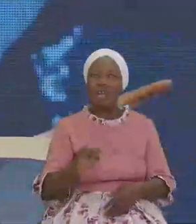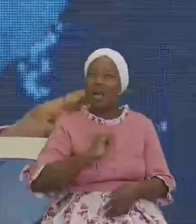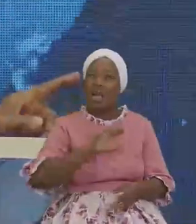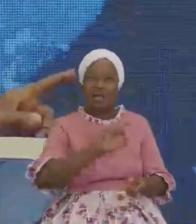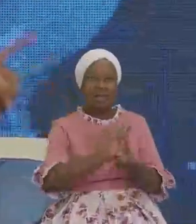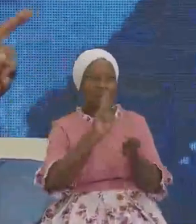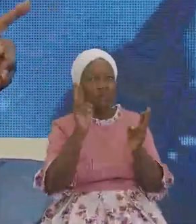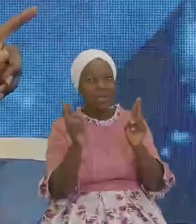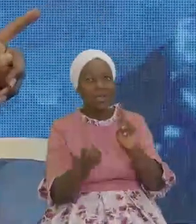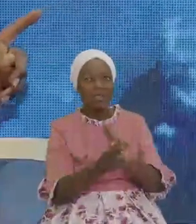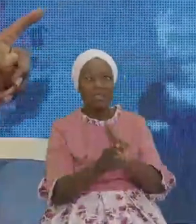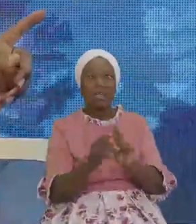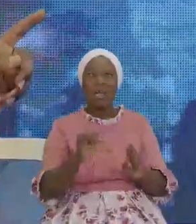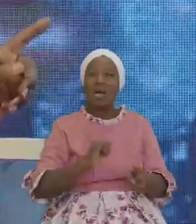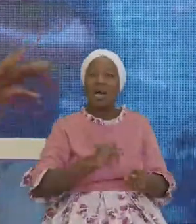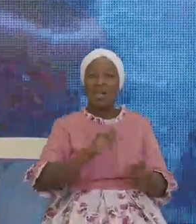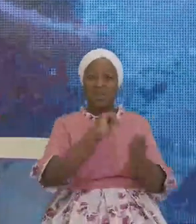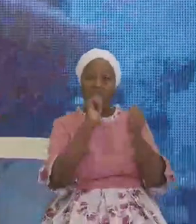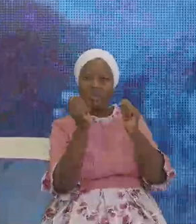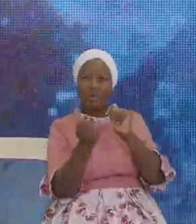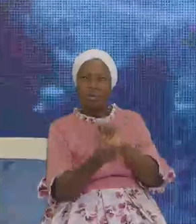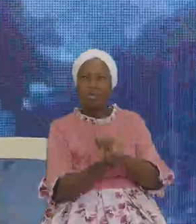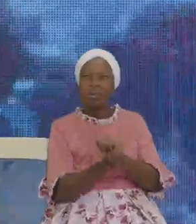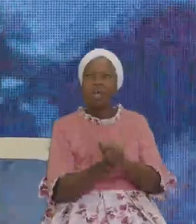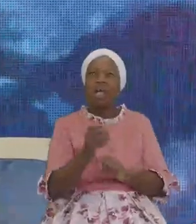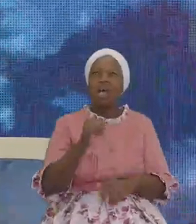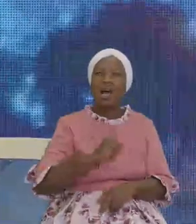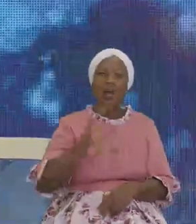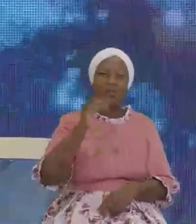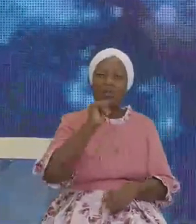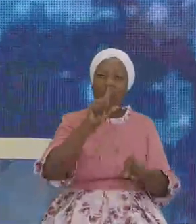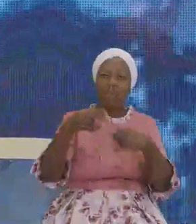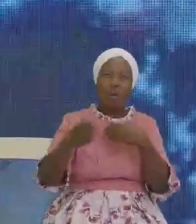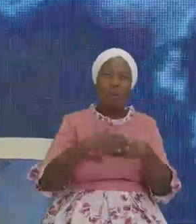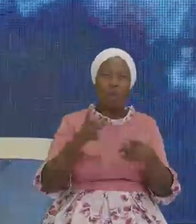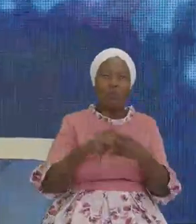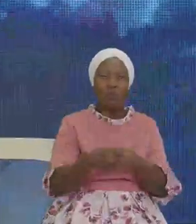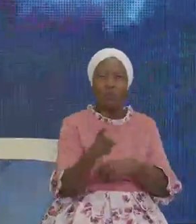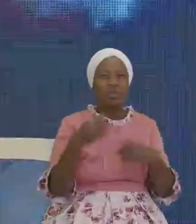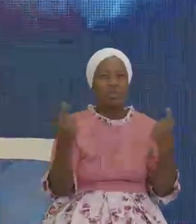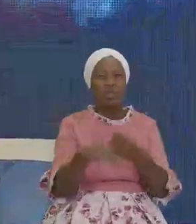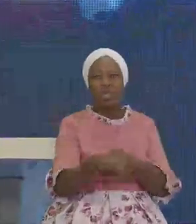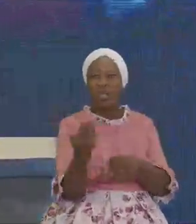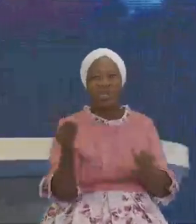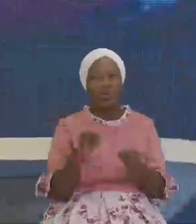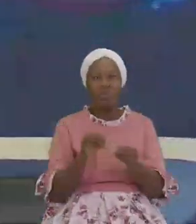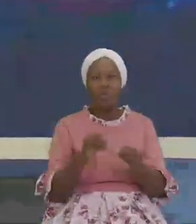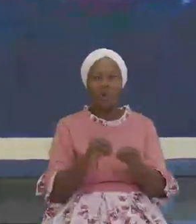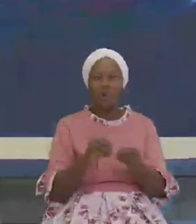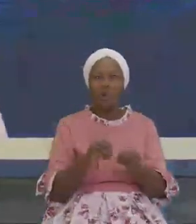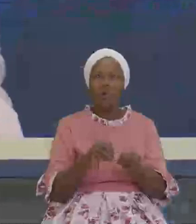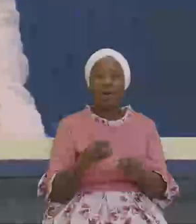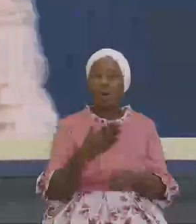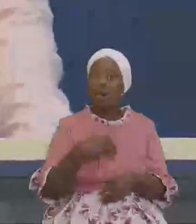mal. Je me repens. Je me détourne. Je ne retournerai plus dans